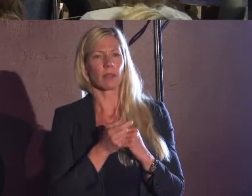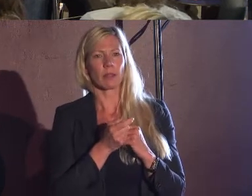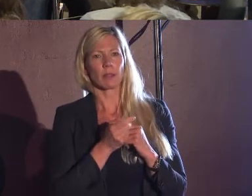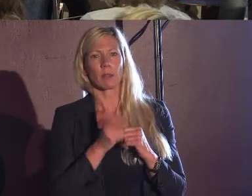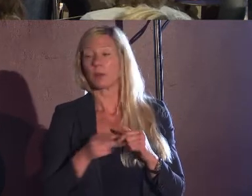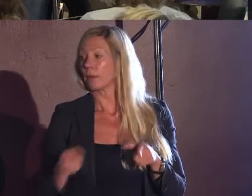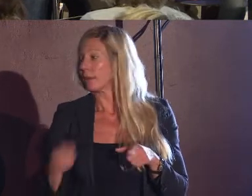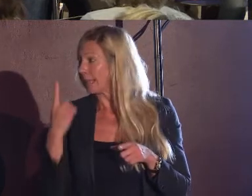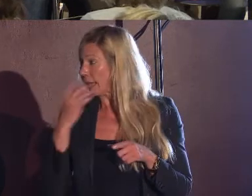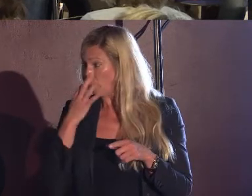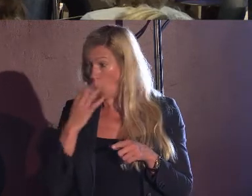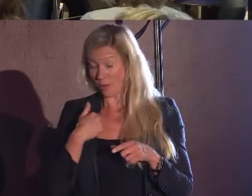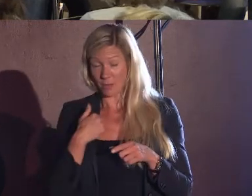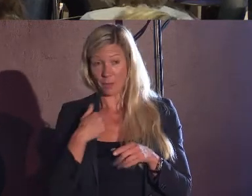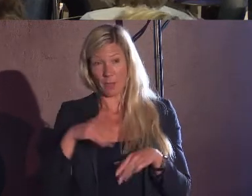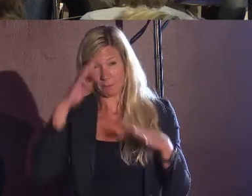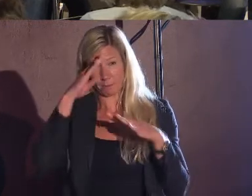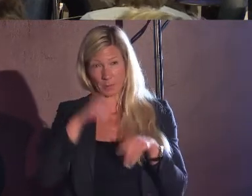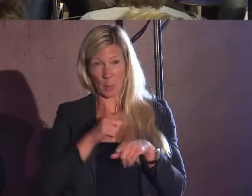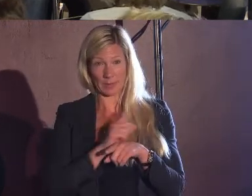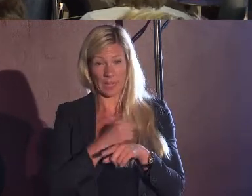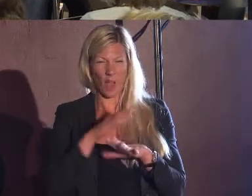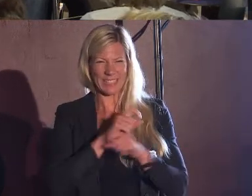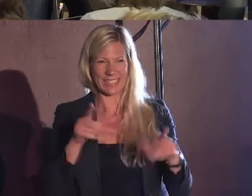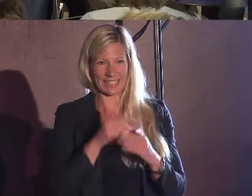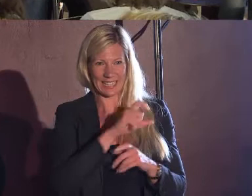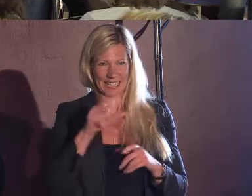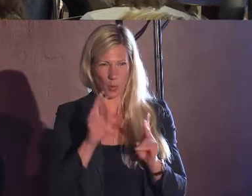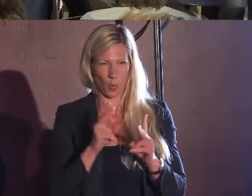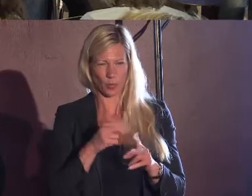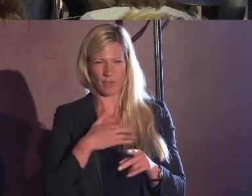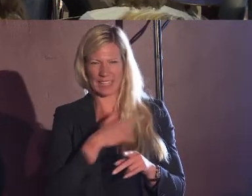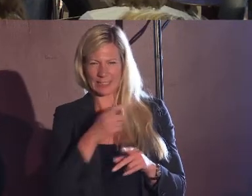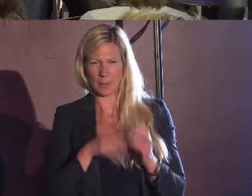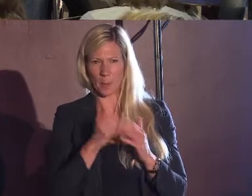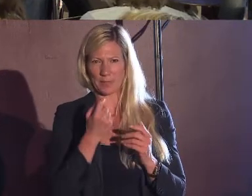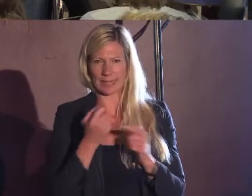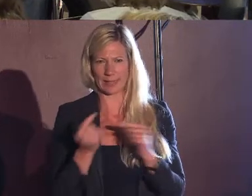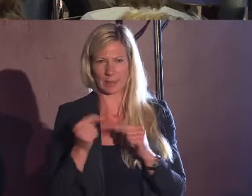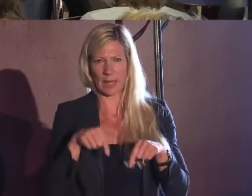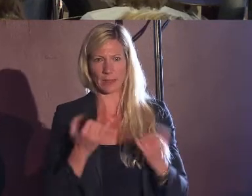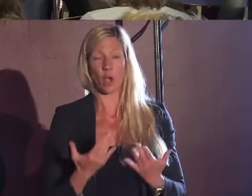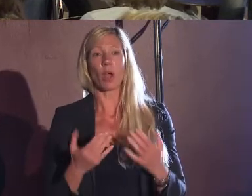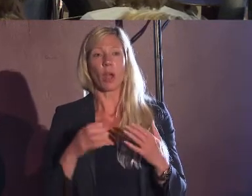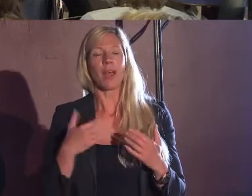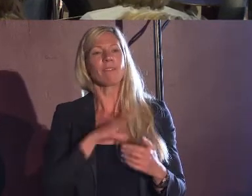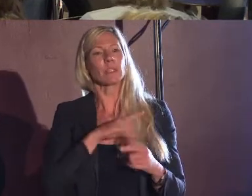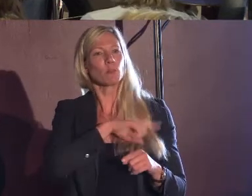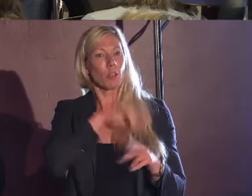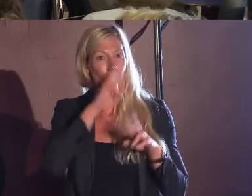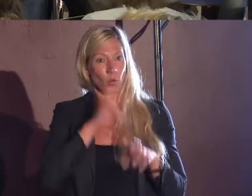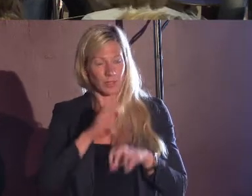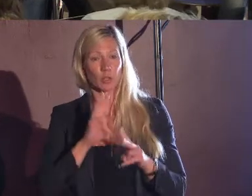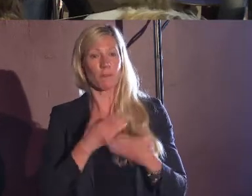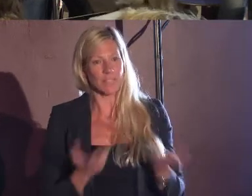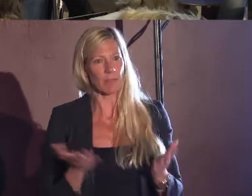Jag har en fråga som jag har burit på väldigt länge, som jag har skickat ut till er också, som jag vill att vi ska processa lite här idag. Och det finns ju en jättemycket forskning som visar vad